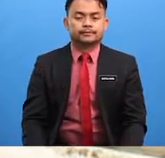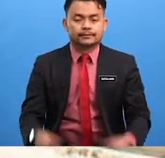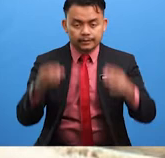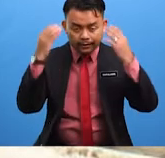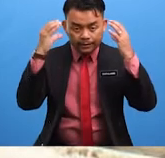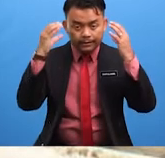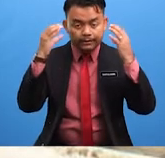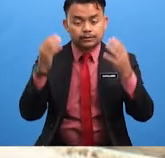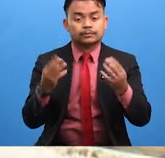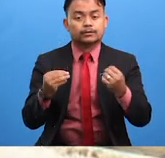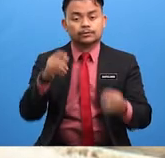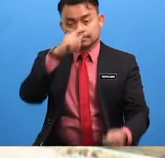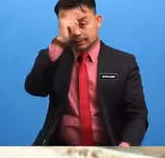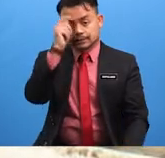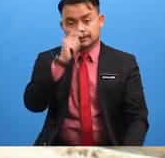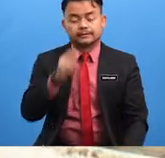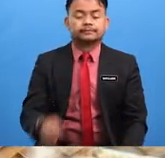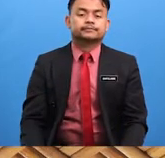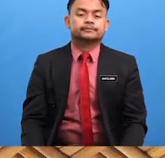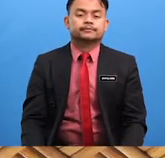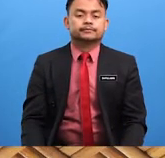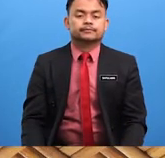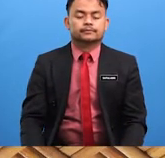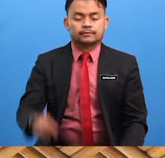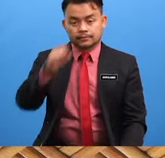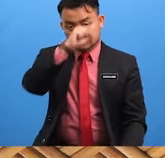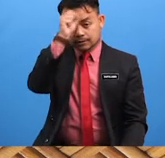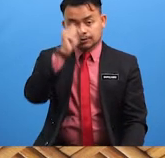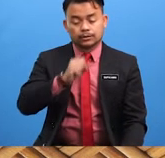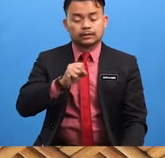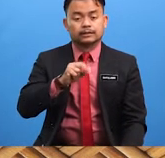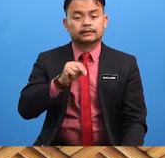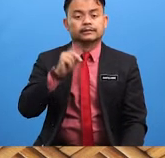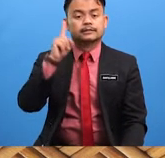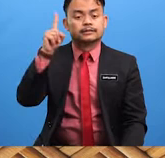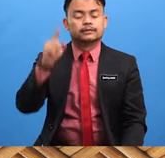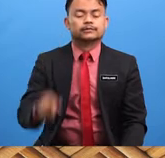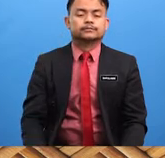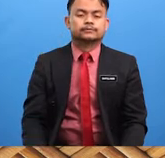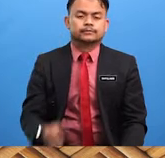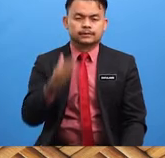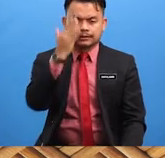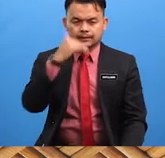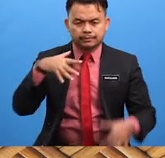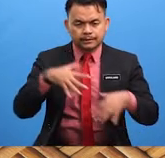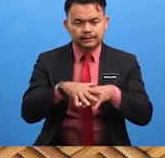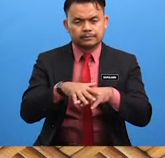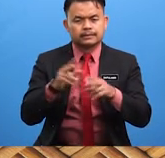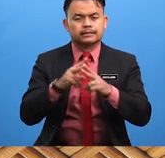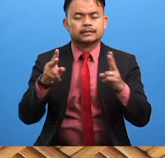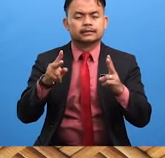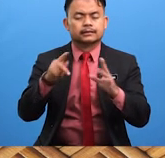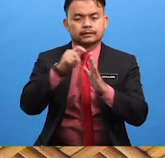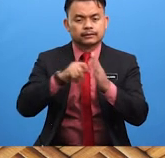Cikgu kini hendak bertanya. Pada pendapat kamu, kenapakah anyaman sangat terkenal?